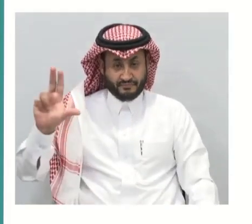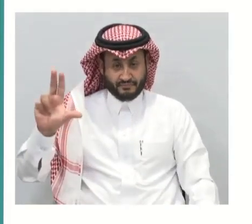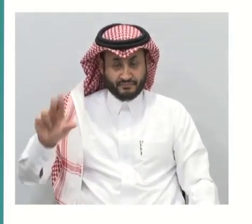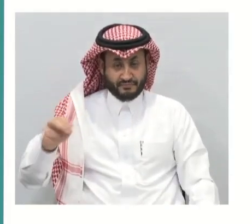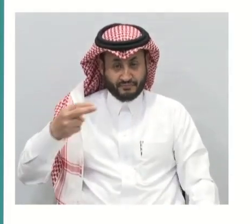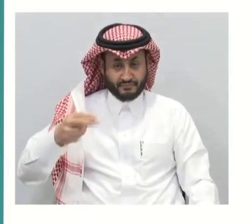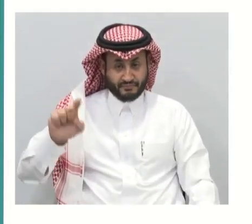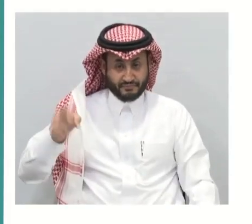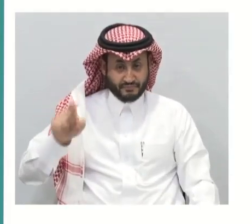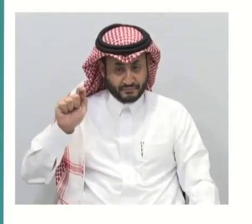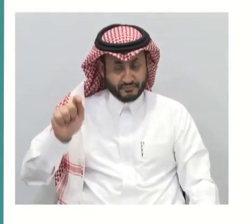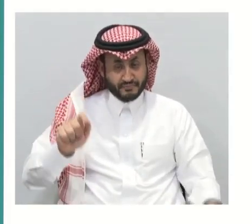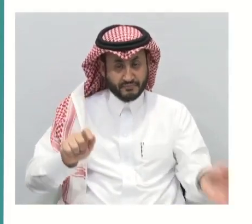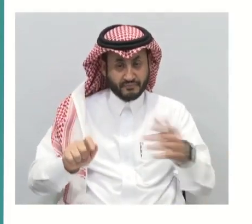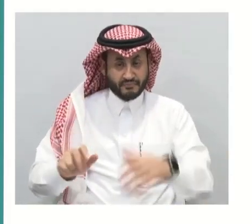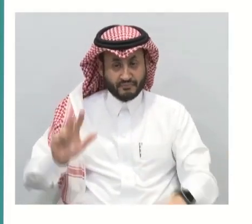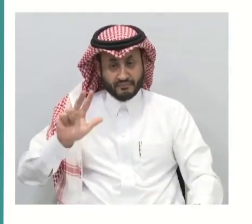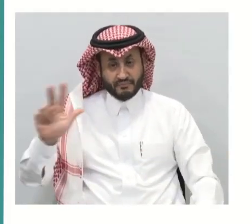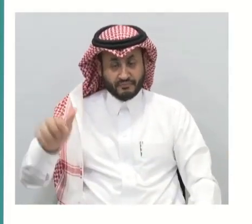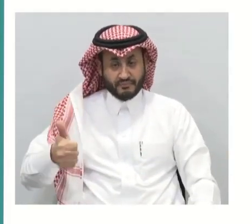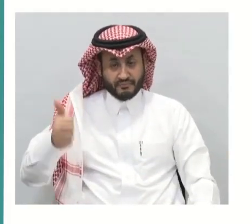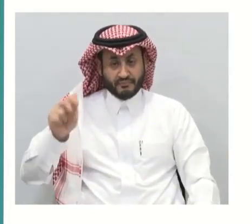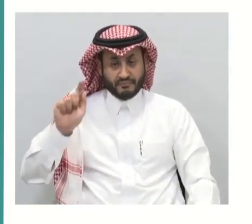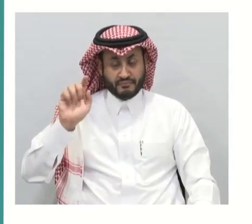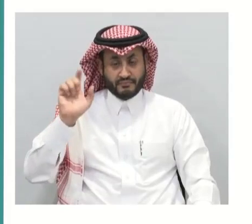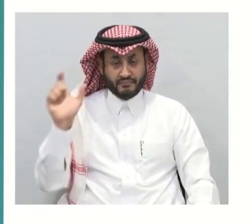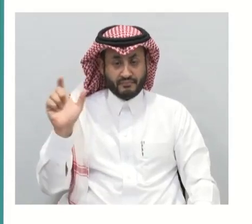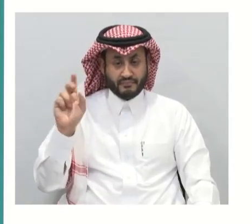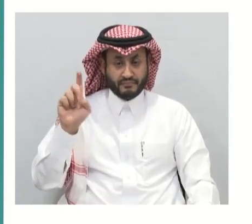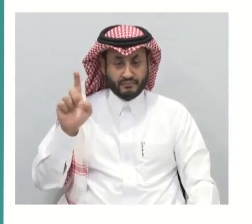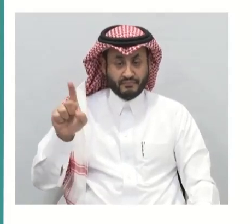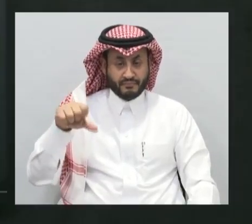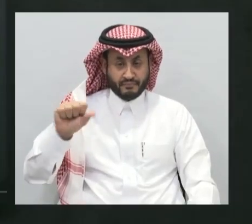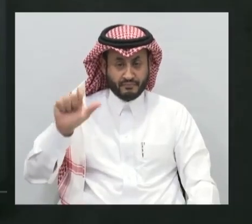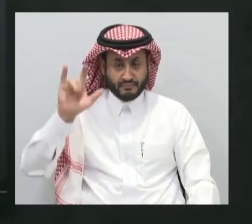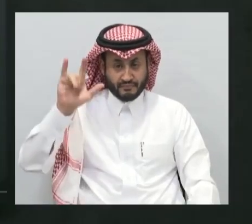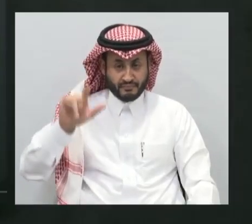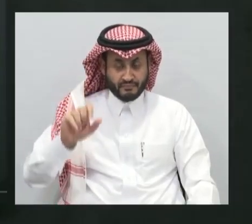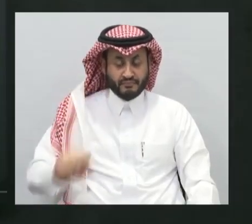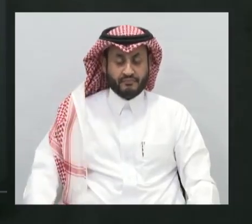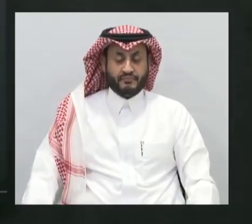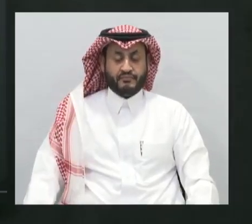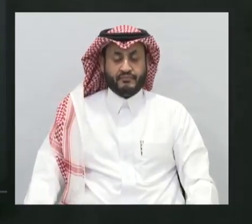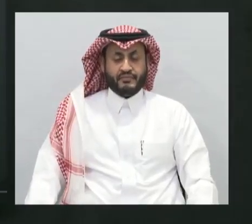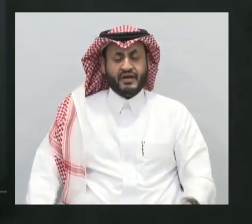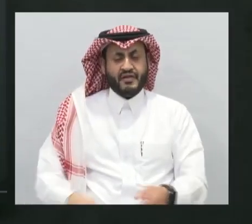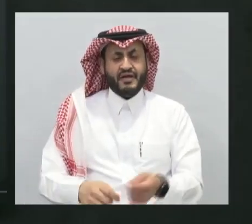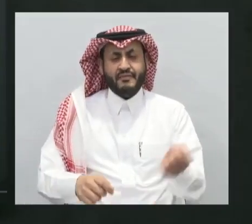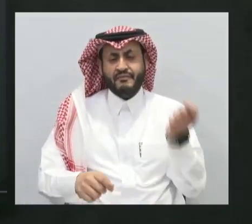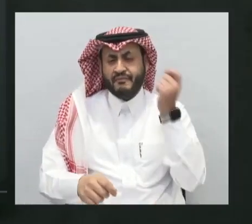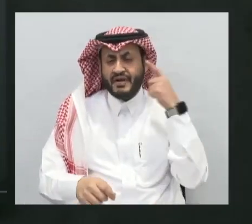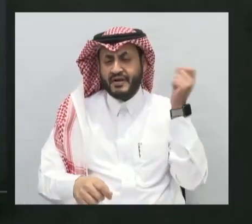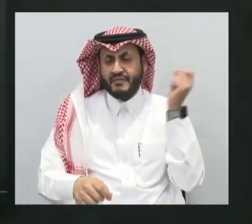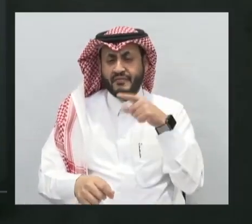مره اخرى العرف الانبولي بالاضافه الى الحويصلات بعد ذلك ترسل الى العصب